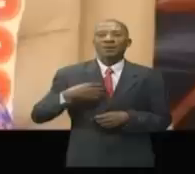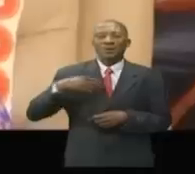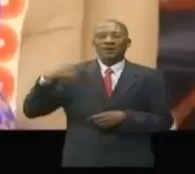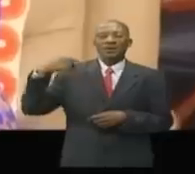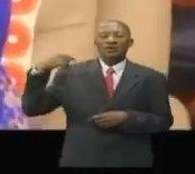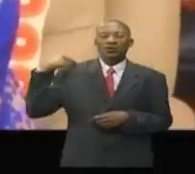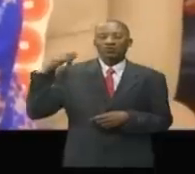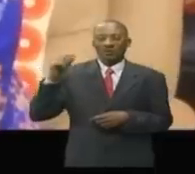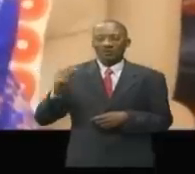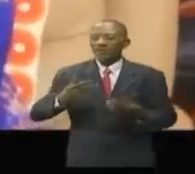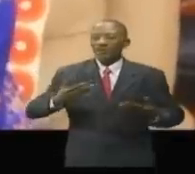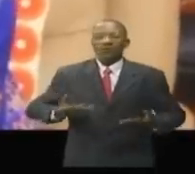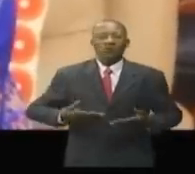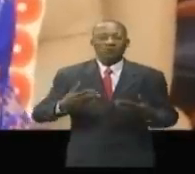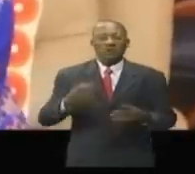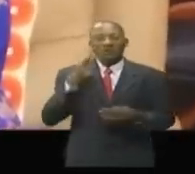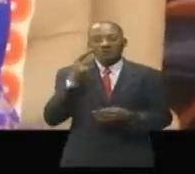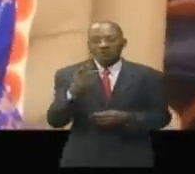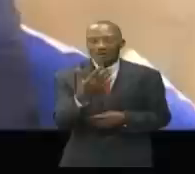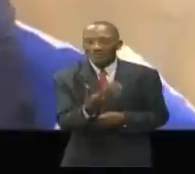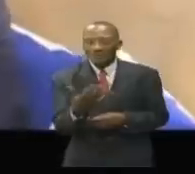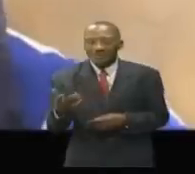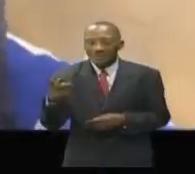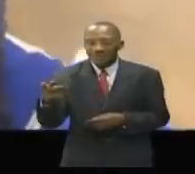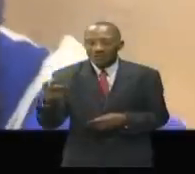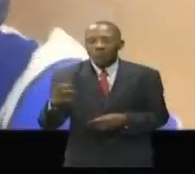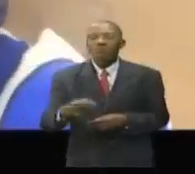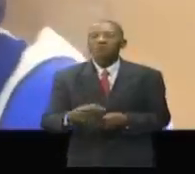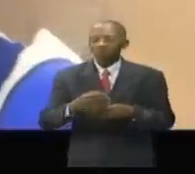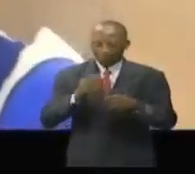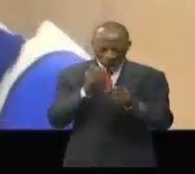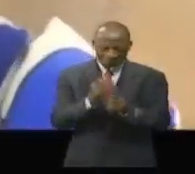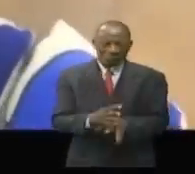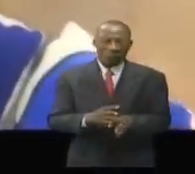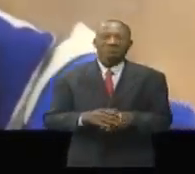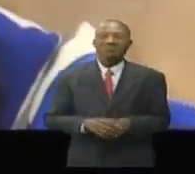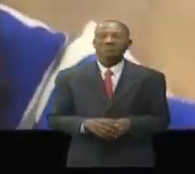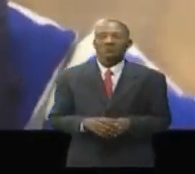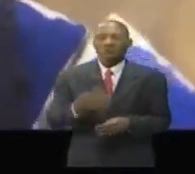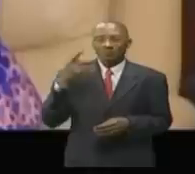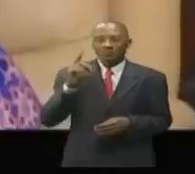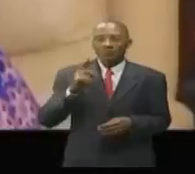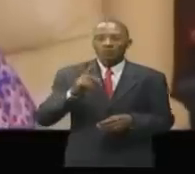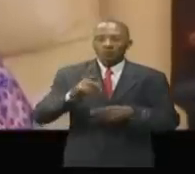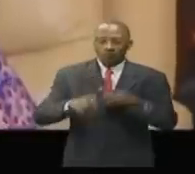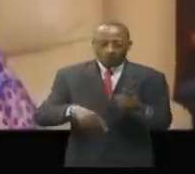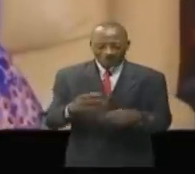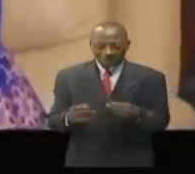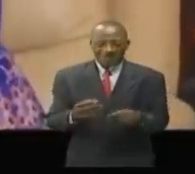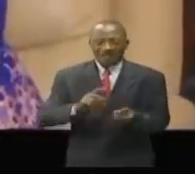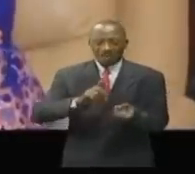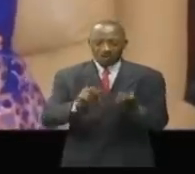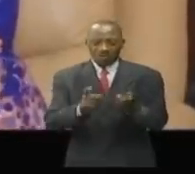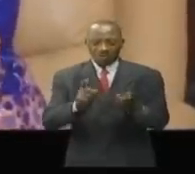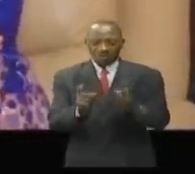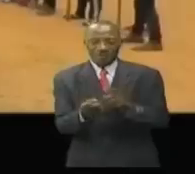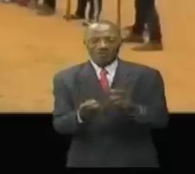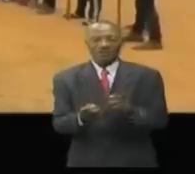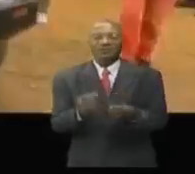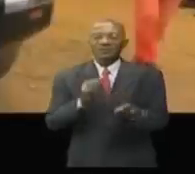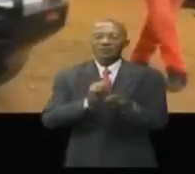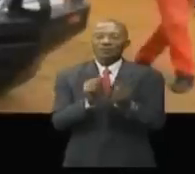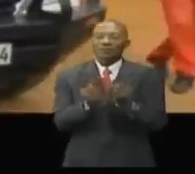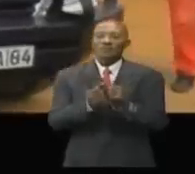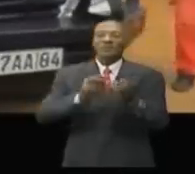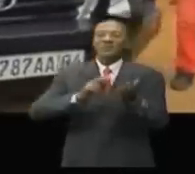se matérialiser petit à petit sa vision de pouvoir numériser l'administration de sa province. Avant cela, le